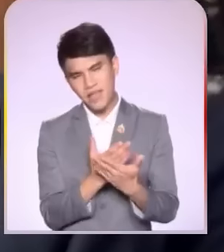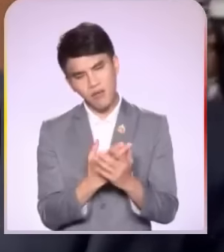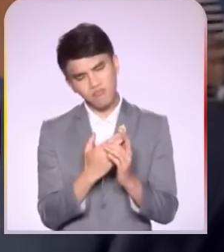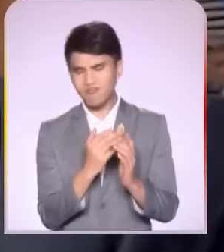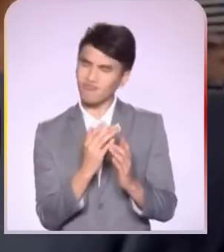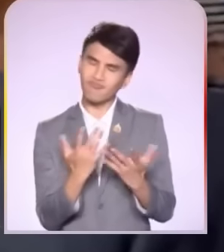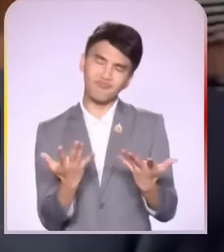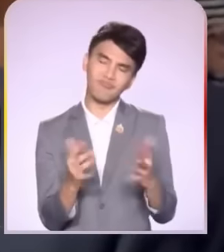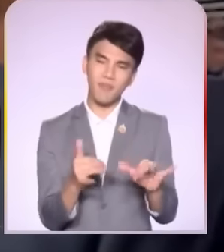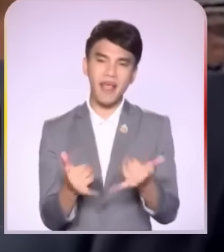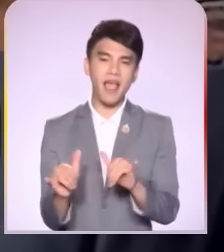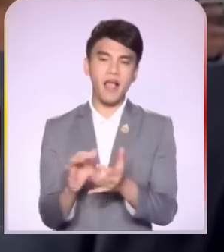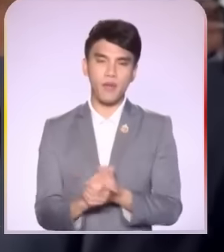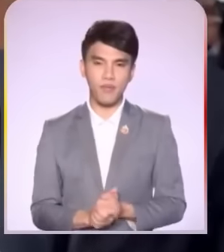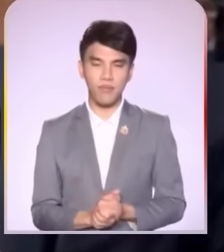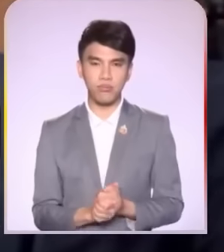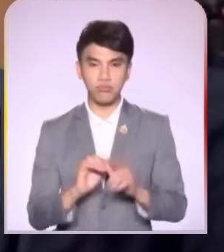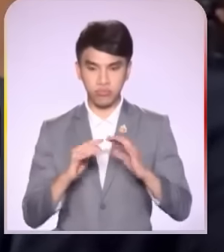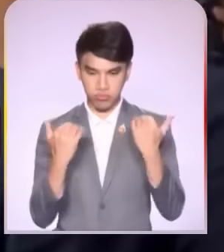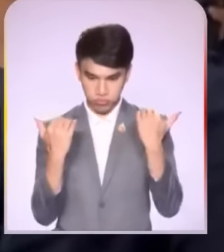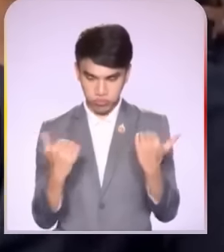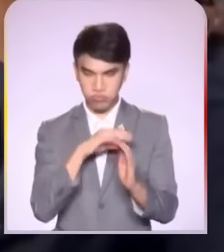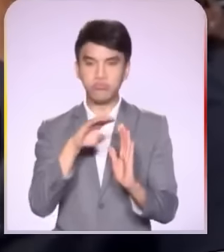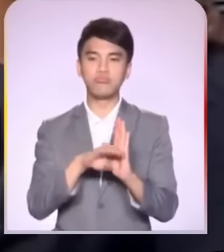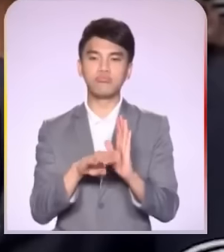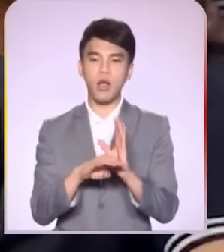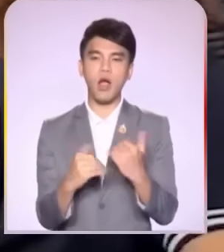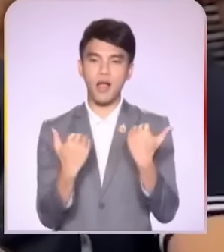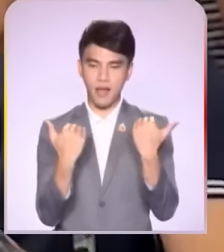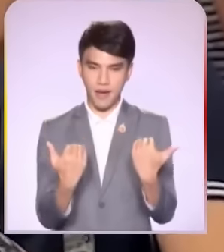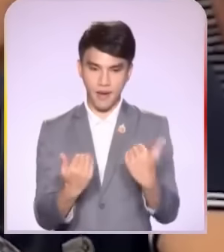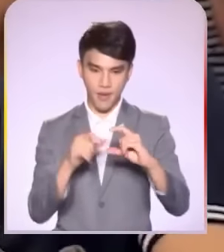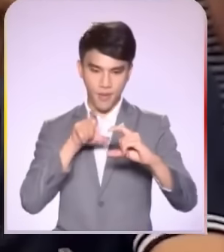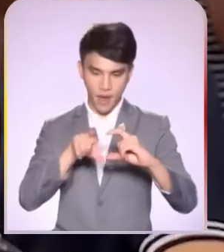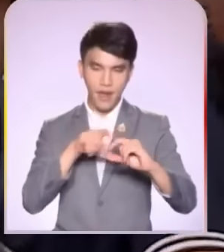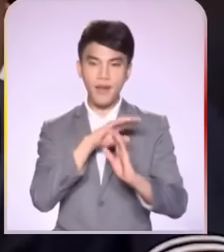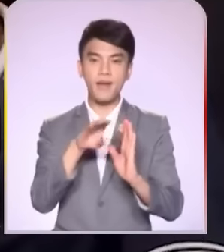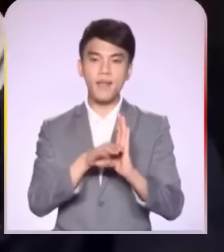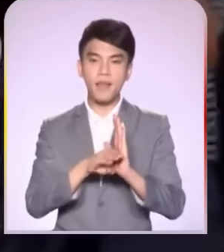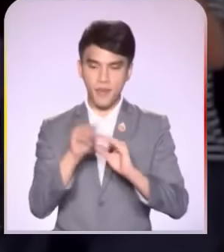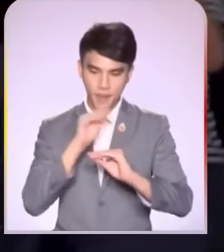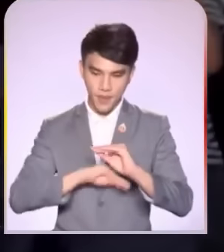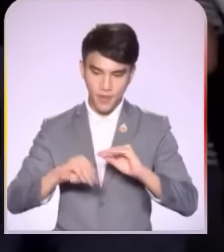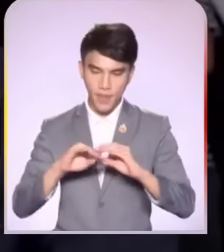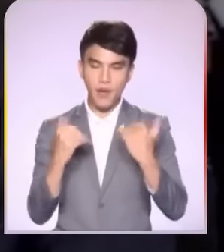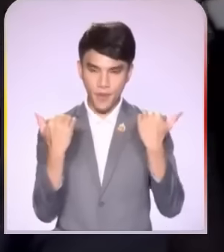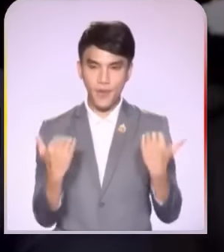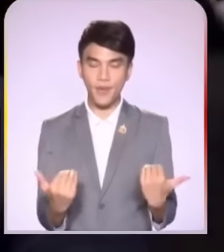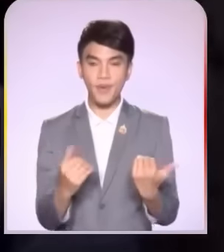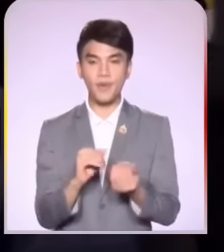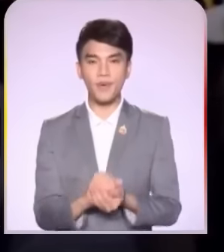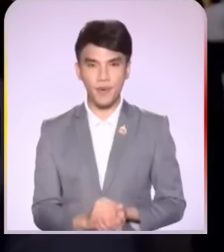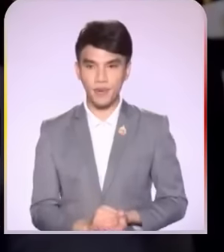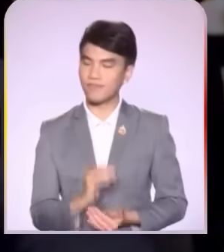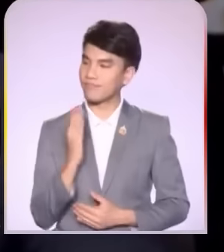อลครึ่งนึงหรือยังไงอันนี้ยังไม่แน่ใจนะครับแต่เรื่องความคืบหน้าแอปทางรัฐมีความคืบหน้าว่าวันนี้นะครับคุณประเสริฐจันทระรวง